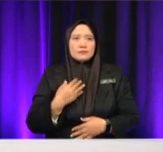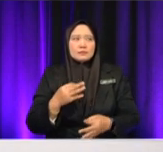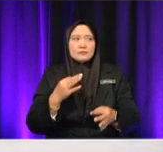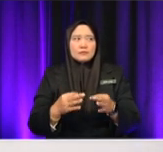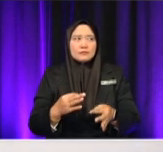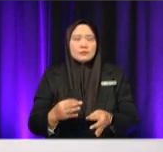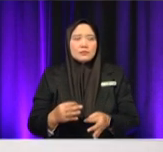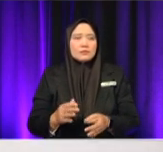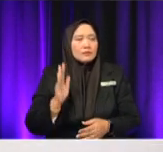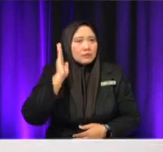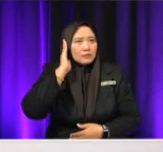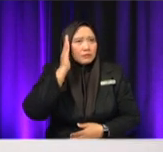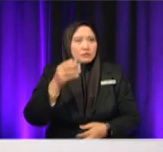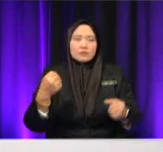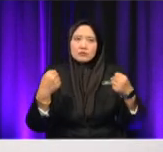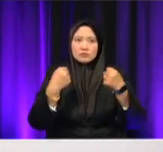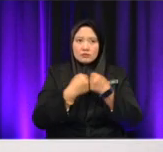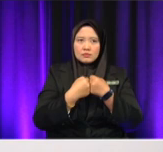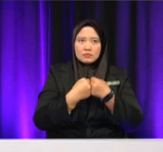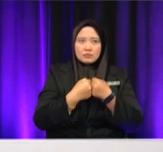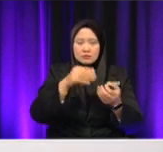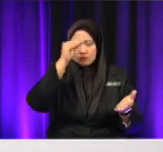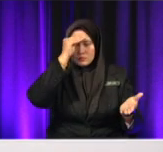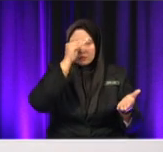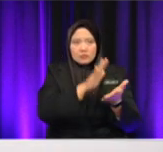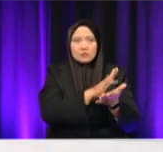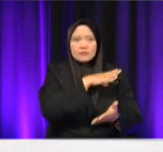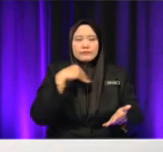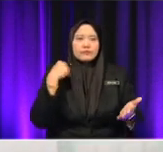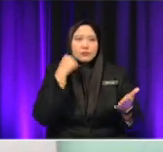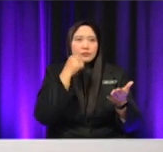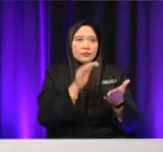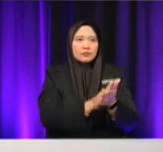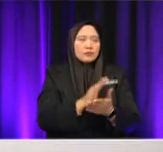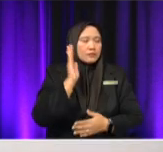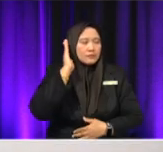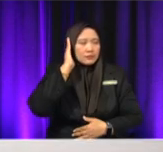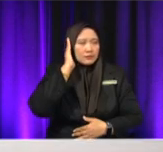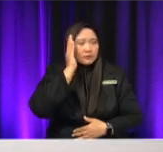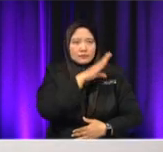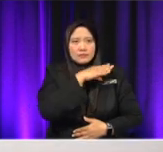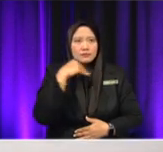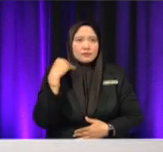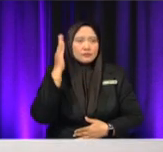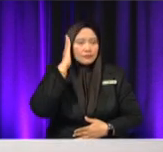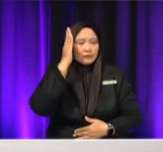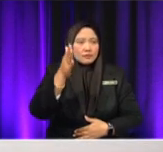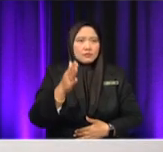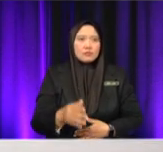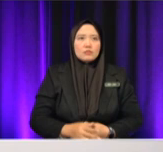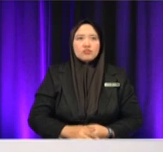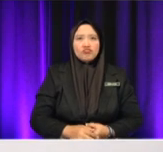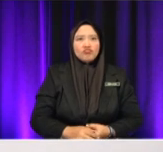berlaku Hal ini akan merusakkan hubungan antara keluarga oli itu suami